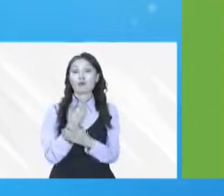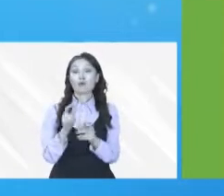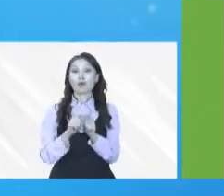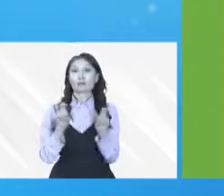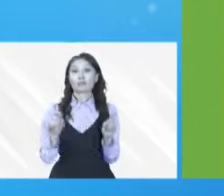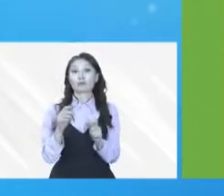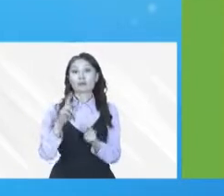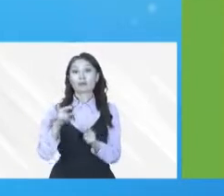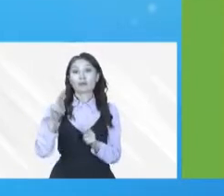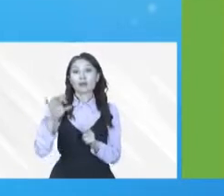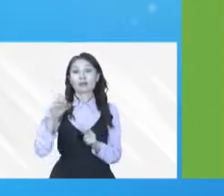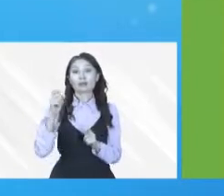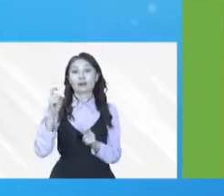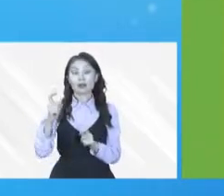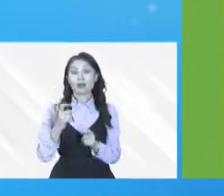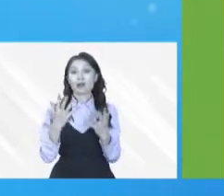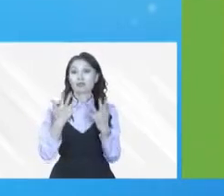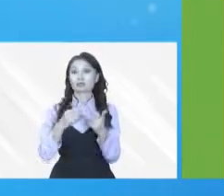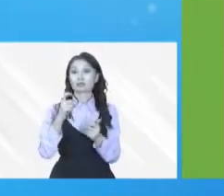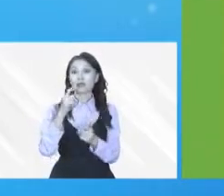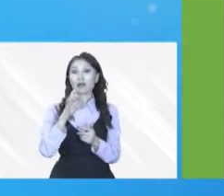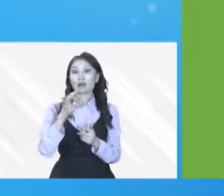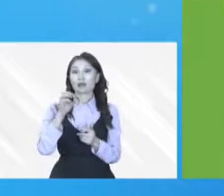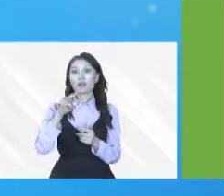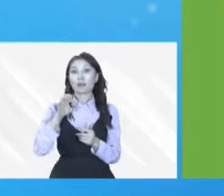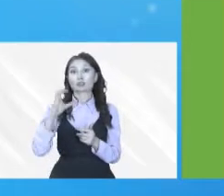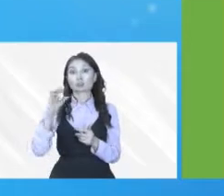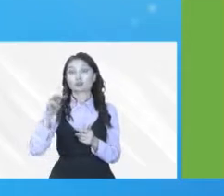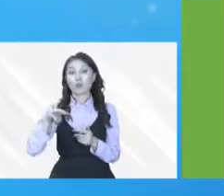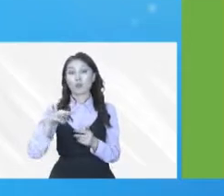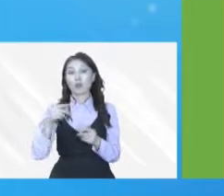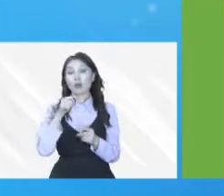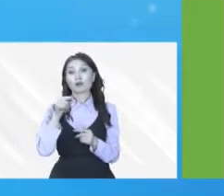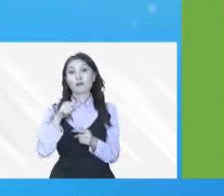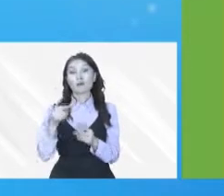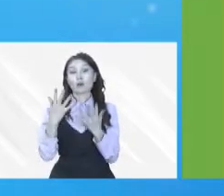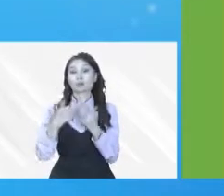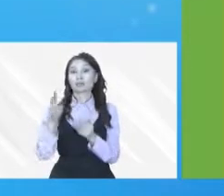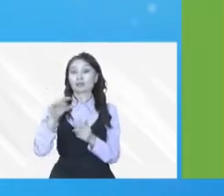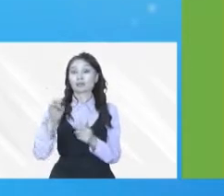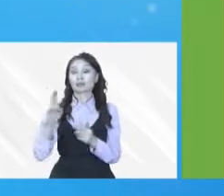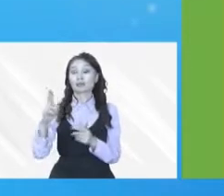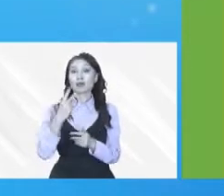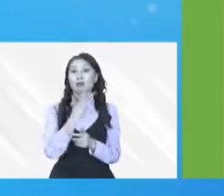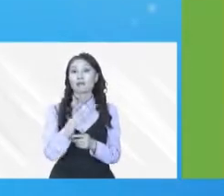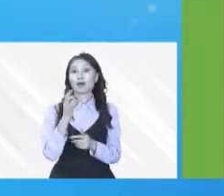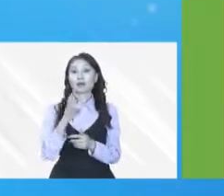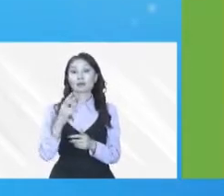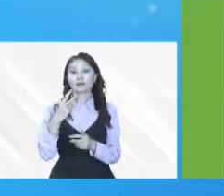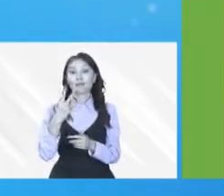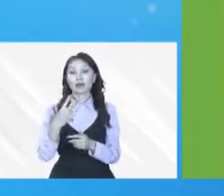образованных ядрах количество хромосом равно количеству ДНК –